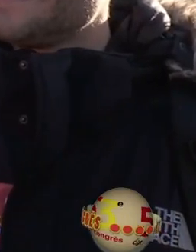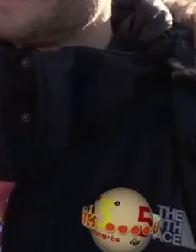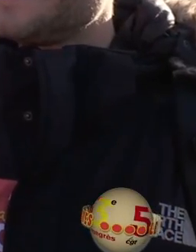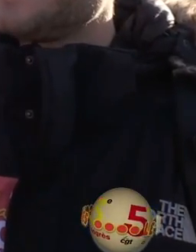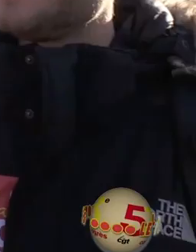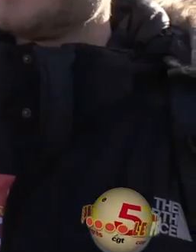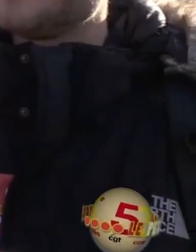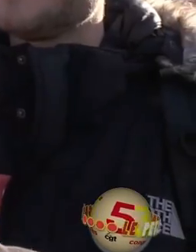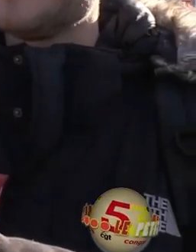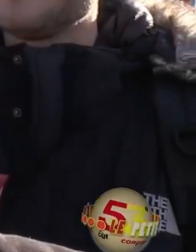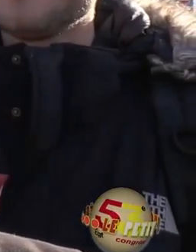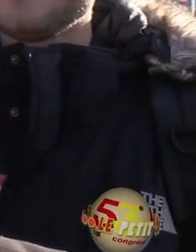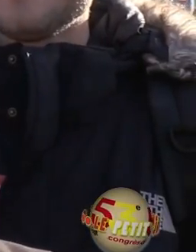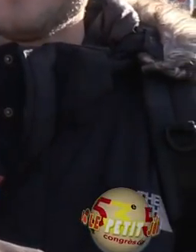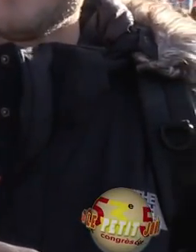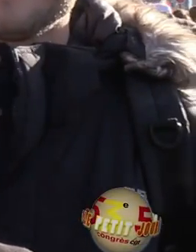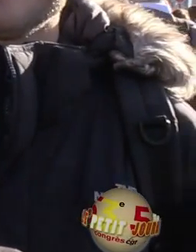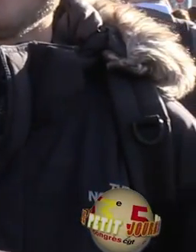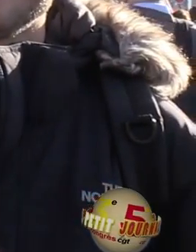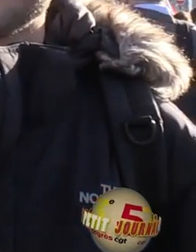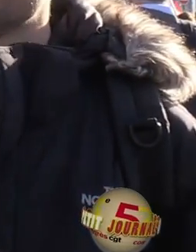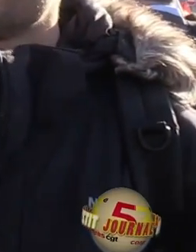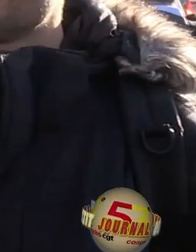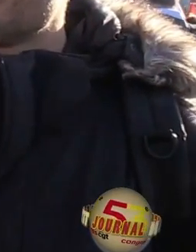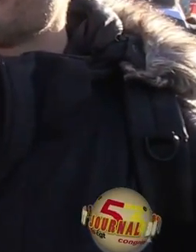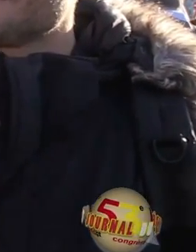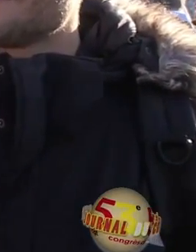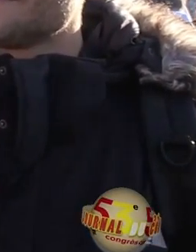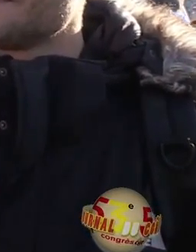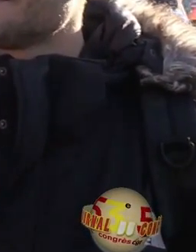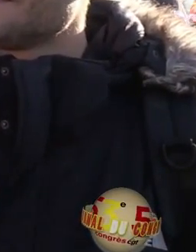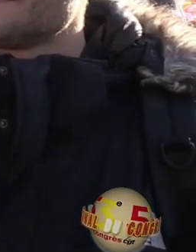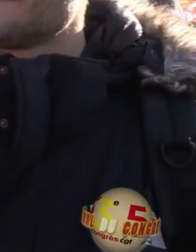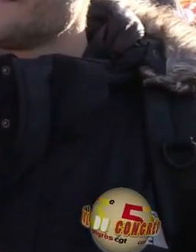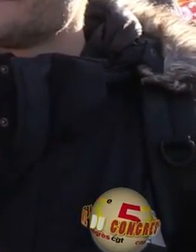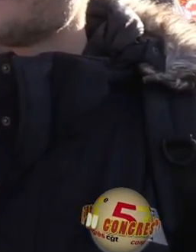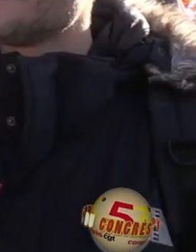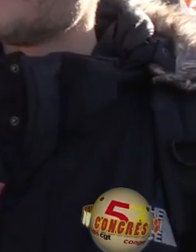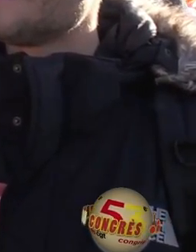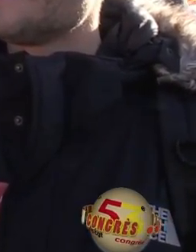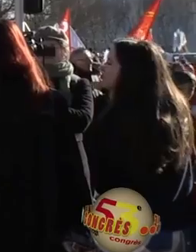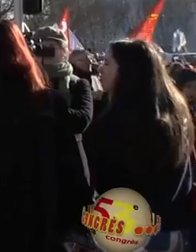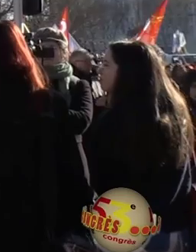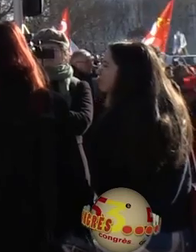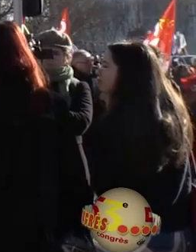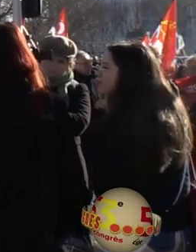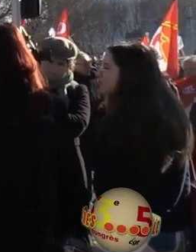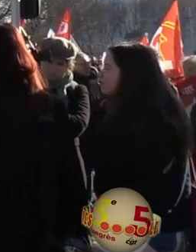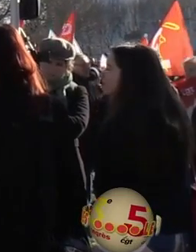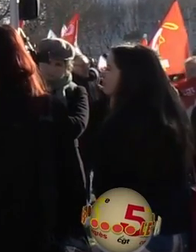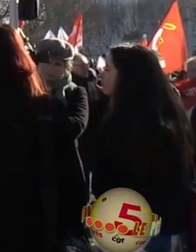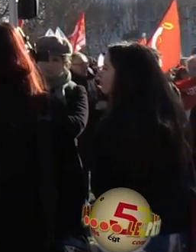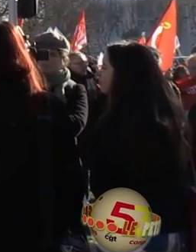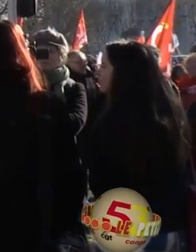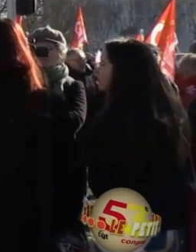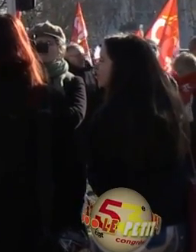Regarde, on est tous venus avec nos chasubles de tous les départements de France. Les chasubles, les drapeaux, bien sûr. On n'avait qu'une envie, c'était d'être là. Parce qu'aujourd'hui, si on a les